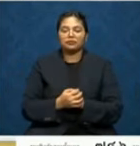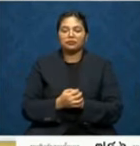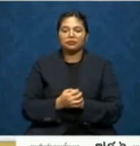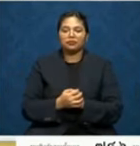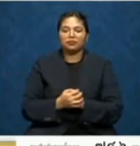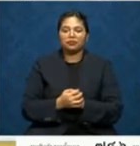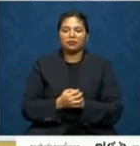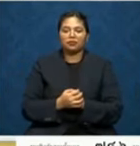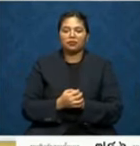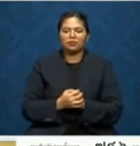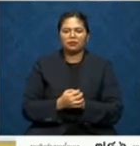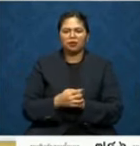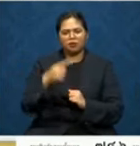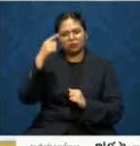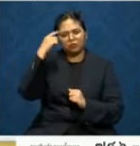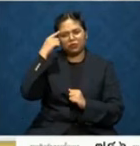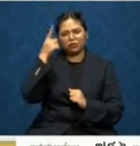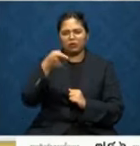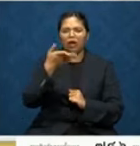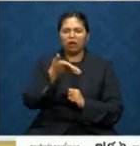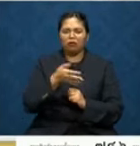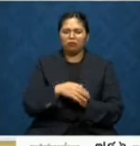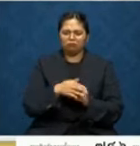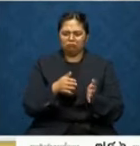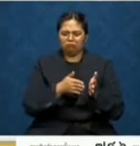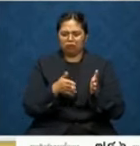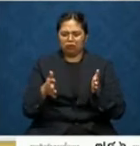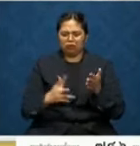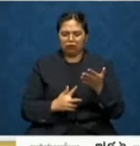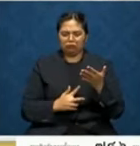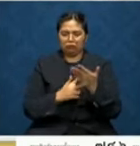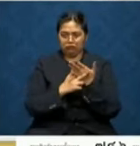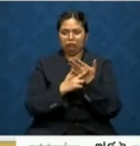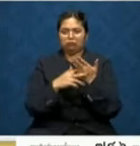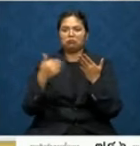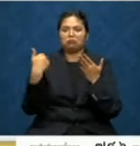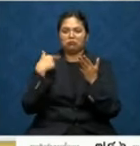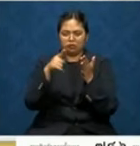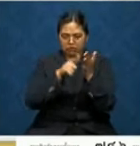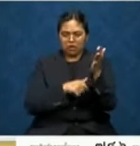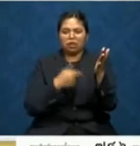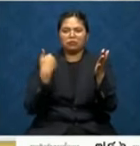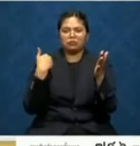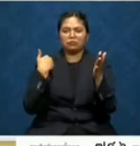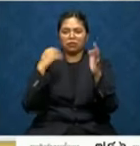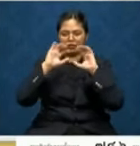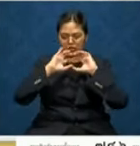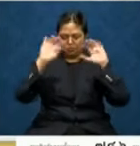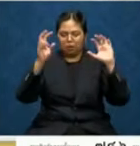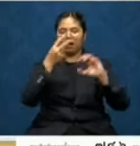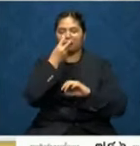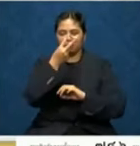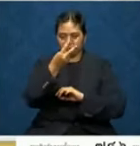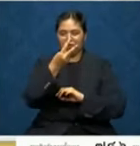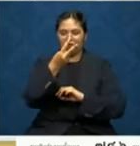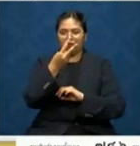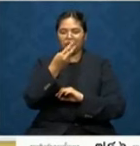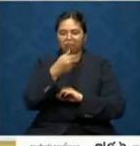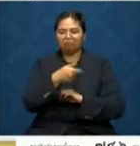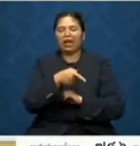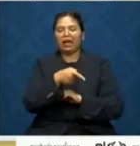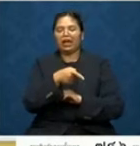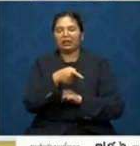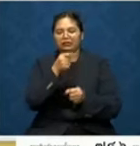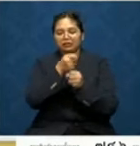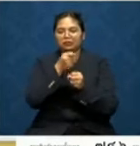คาดช่วงไปหนาทีเดียวเมอรัฐบาลเห็ประเดินตรนี้แล้วก็เป็ที่น่หยนดีว่า ลัดคงจเดเื่น